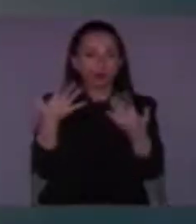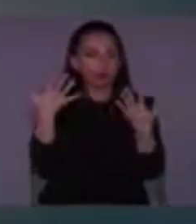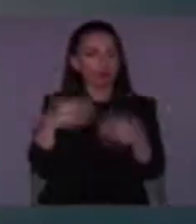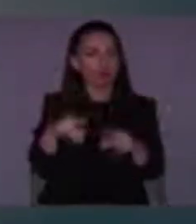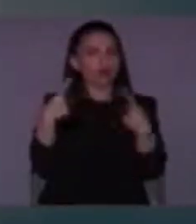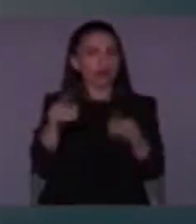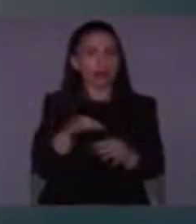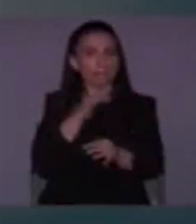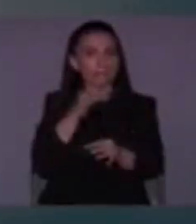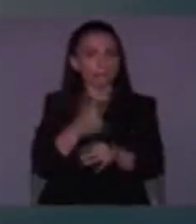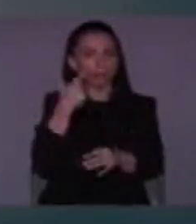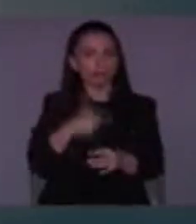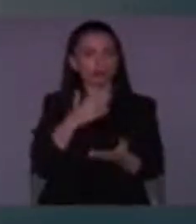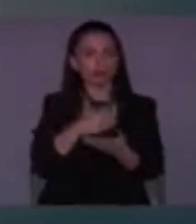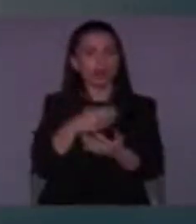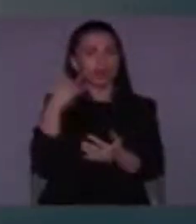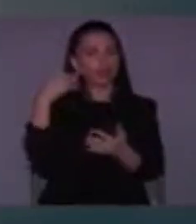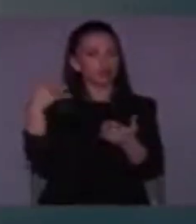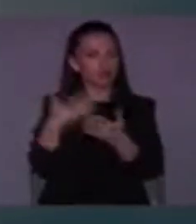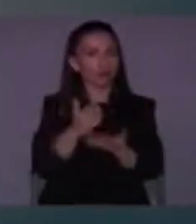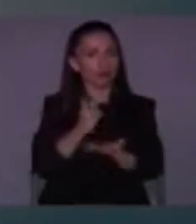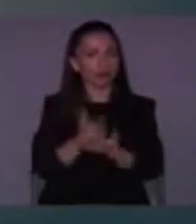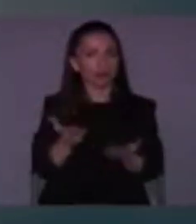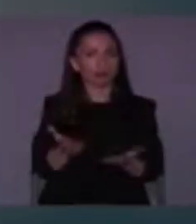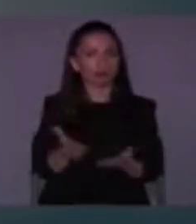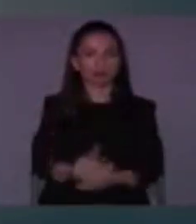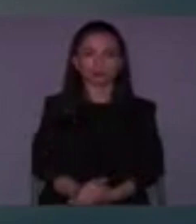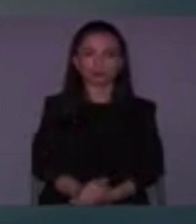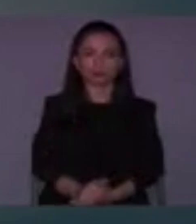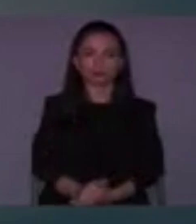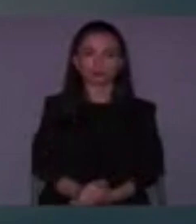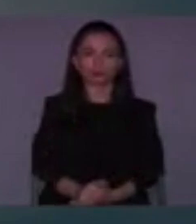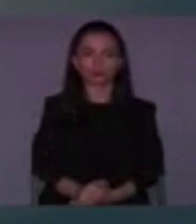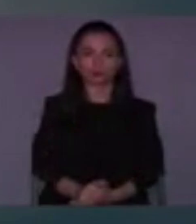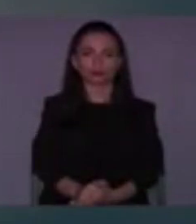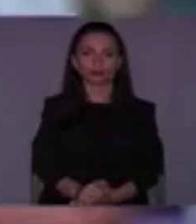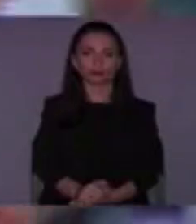სხვა პასუხისმგებლობა და სხვა ისტორიაა.